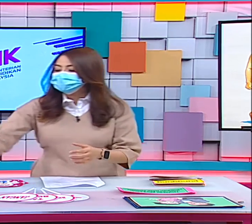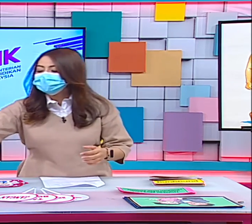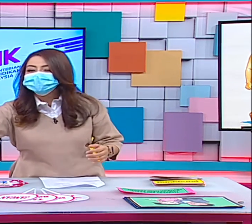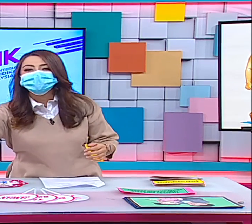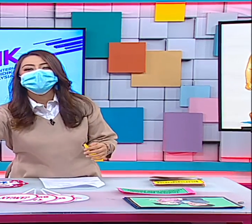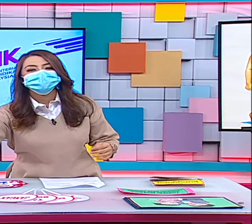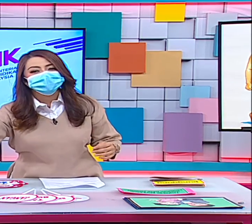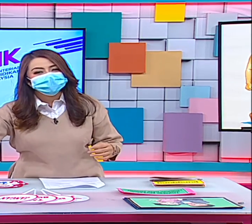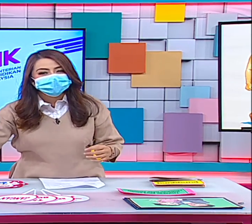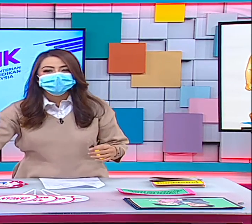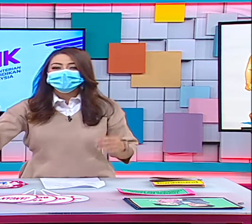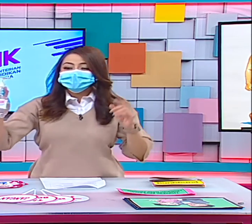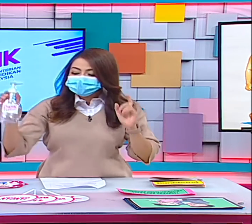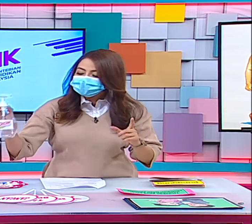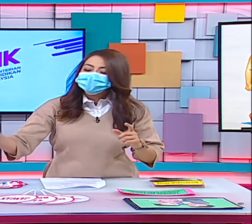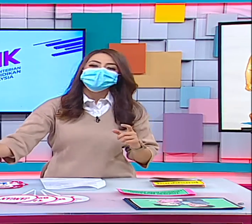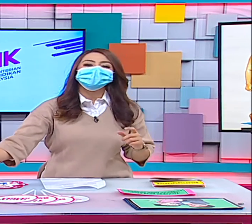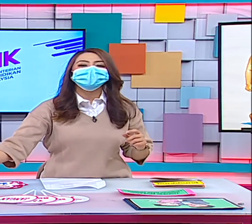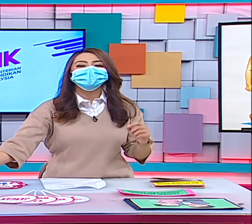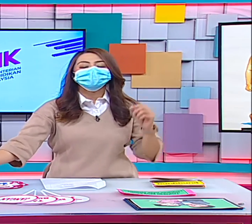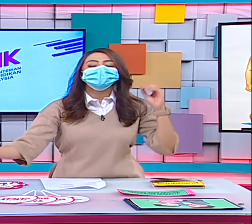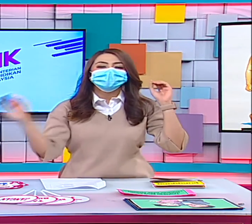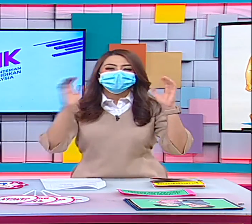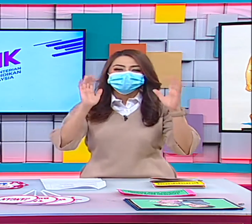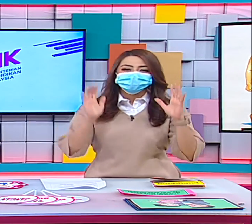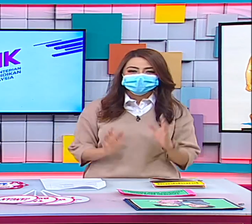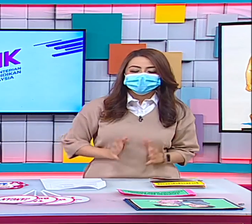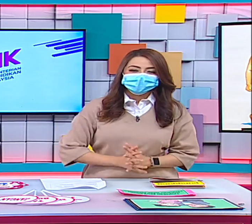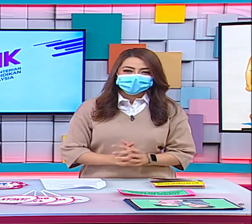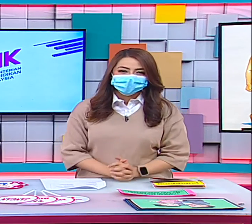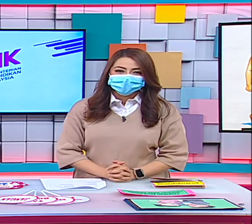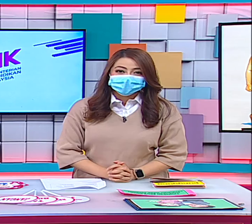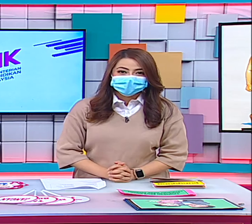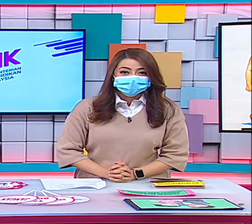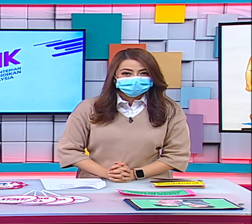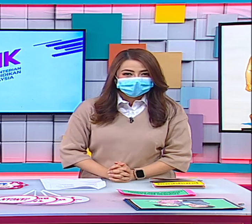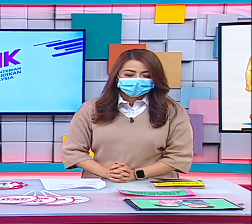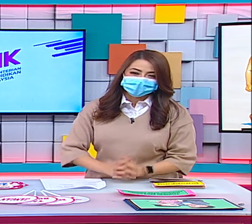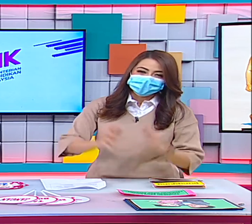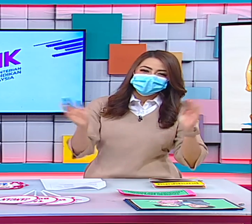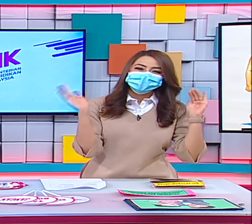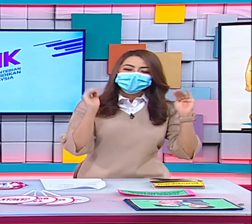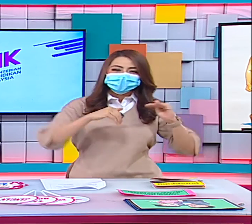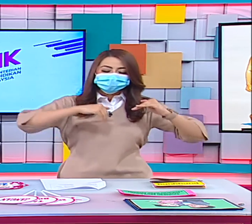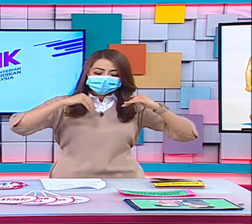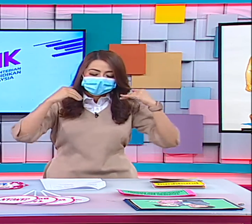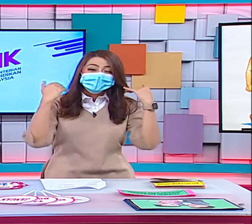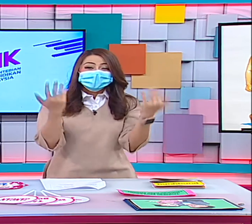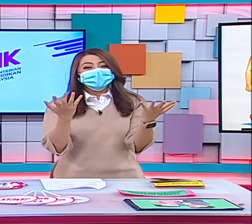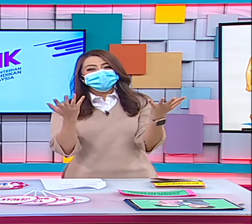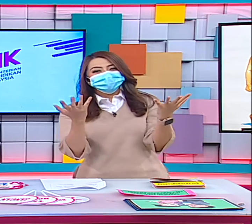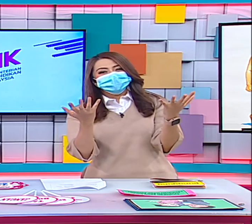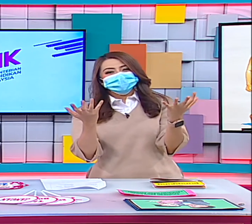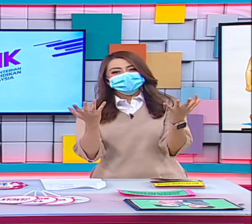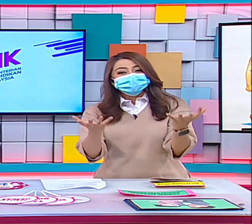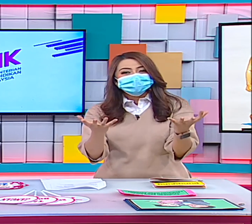dan sanitasi tangan serta memakai pelitup muka setiap kali keluar dari rumah. Okey, nampaknya hari ini bukan Kak